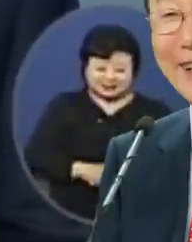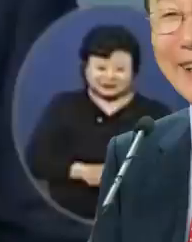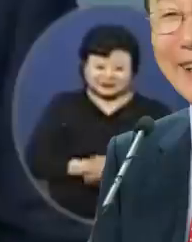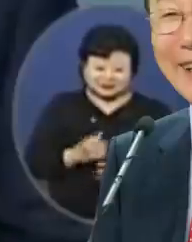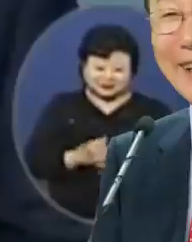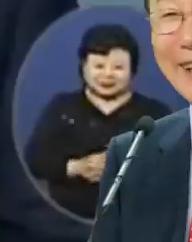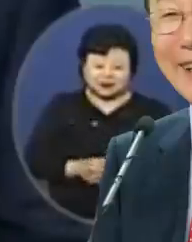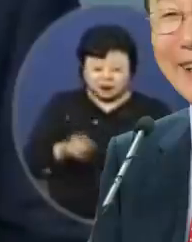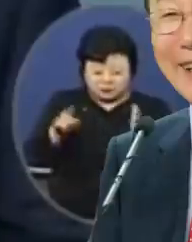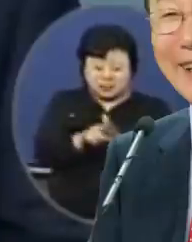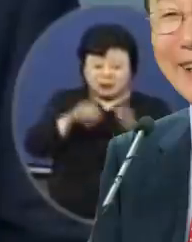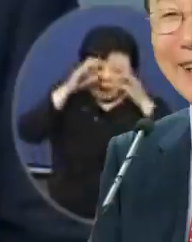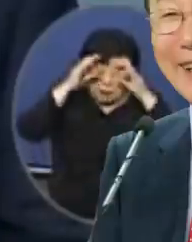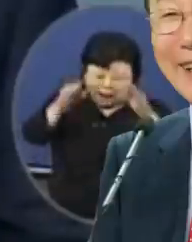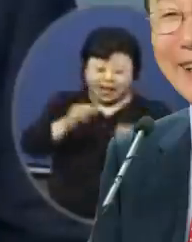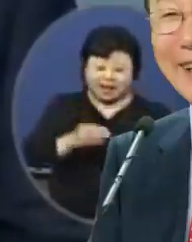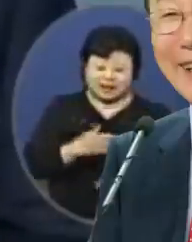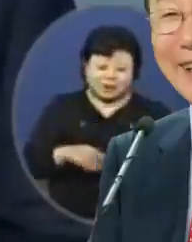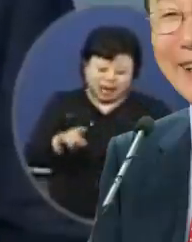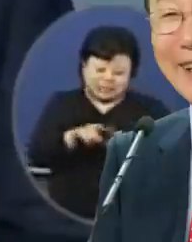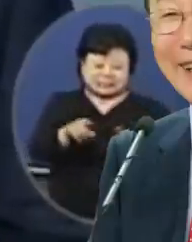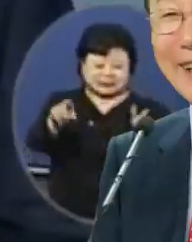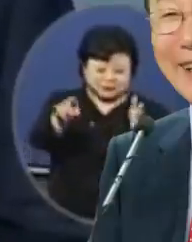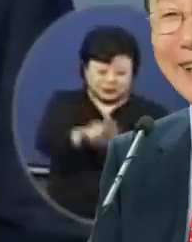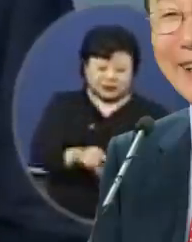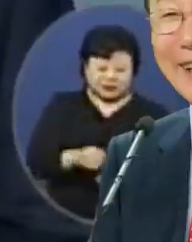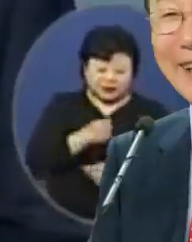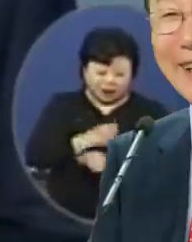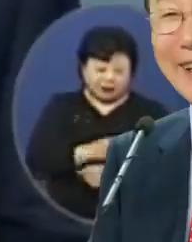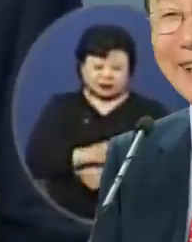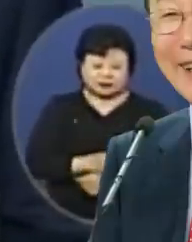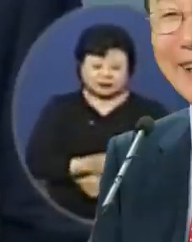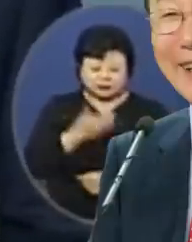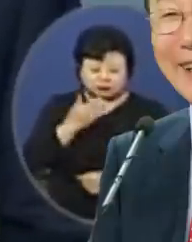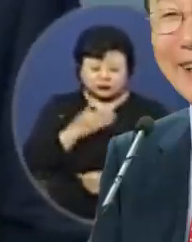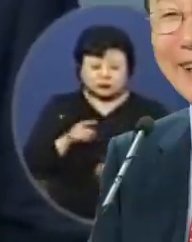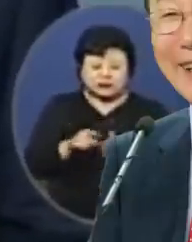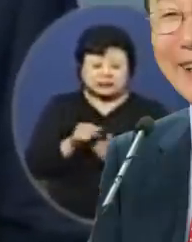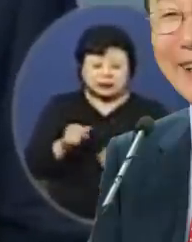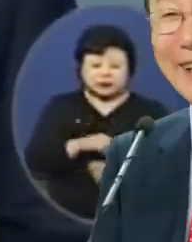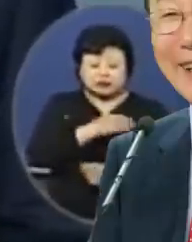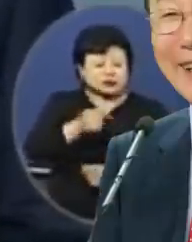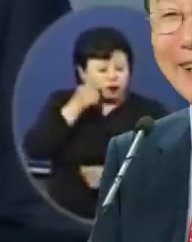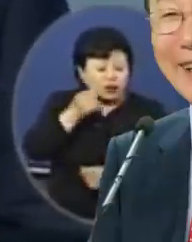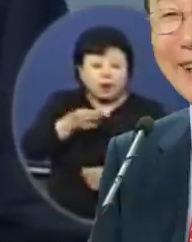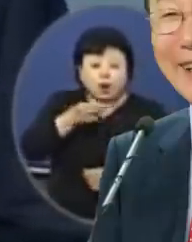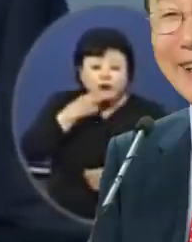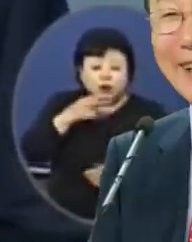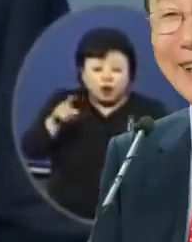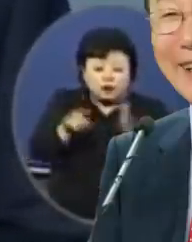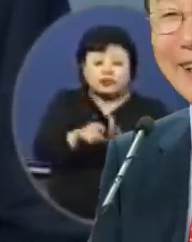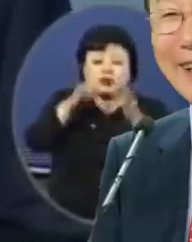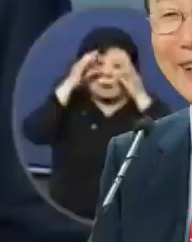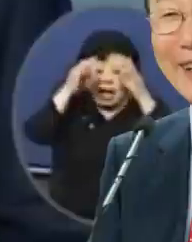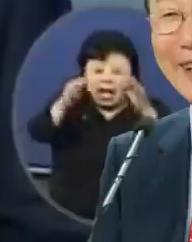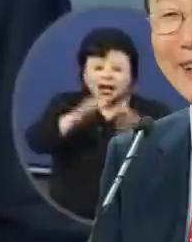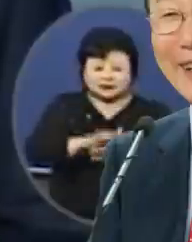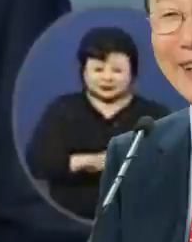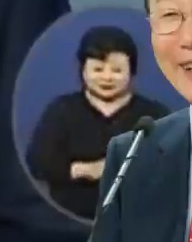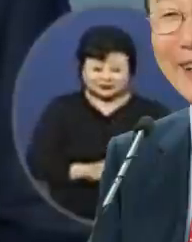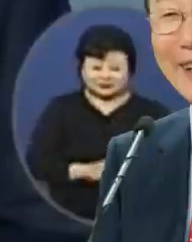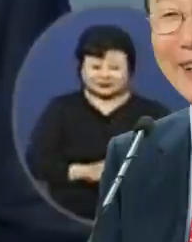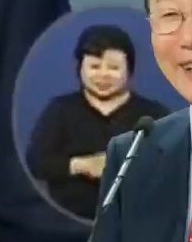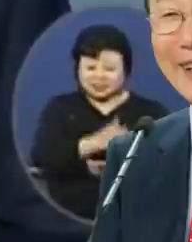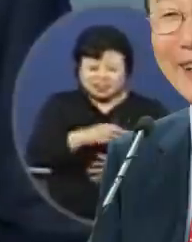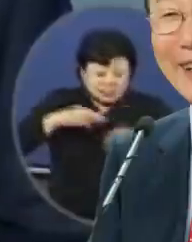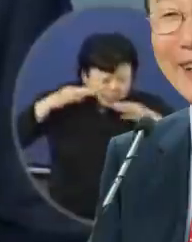그러고 한번 믿어보는 거야. 나하고 더불어 할 수 있게 되니 무슨 말이냐. 믿는 자에게는 능치 못하시니 없다시니 한번 믿어보는 거야. 그리고